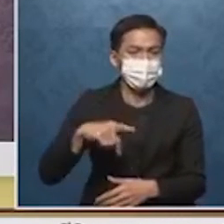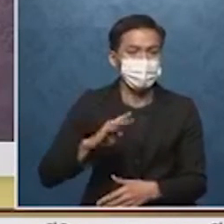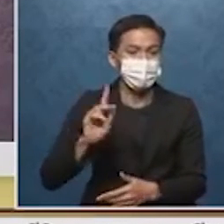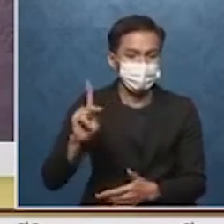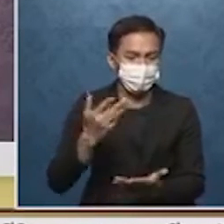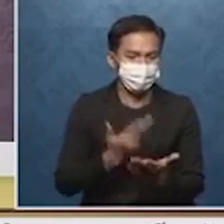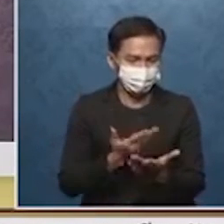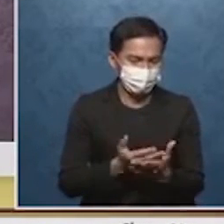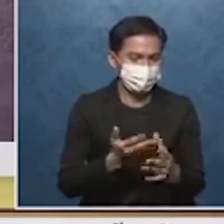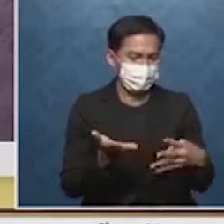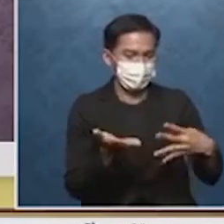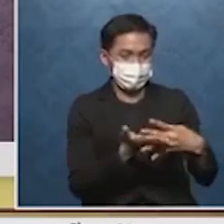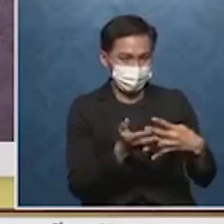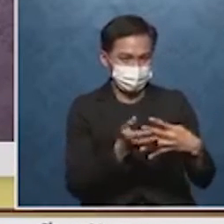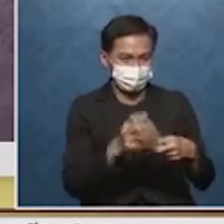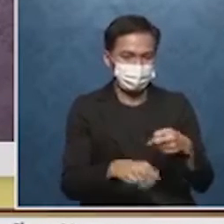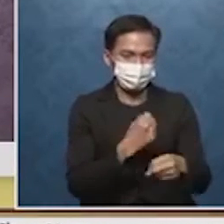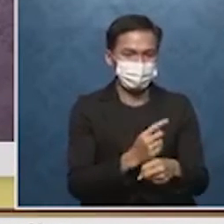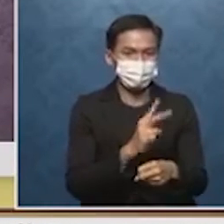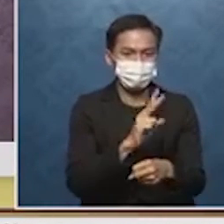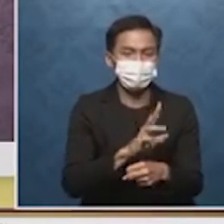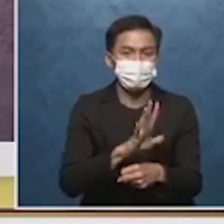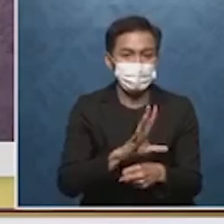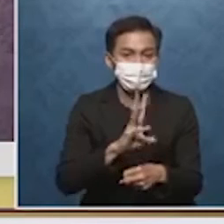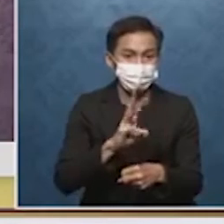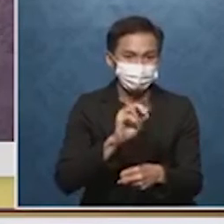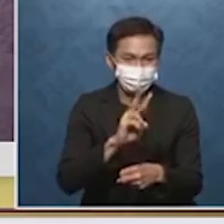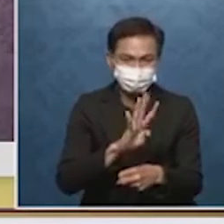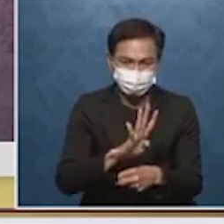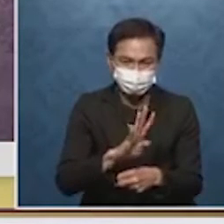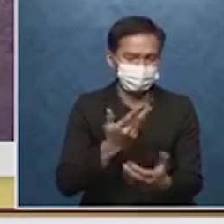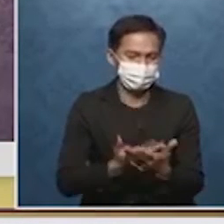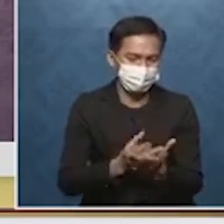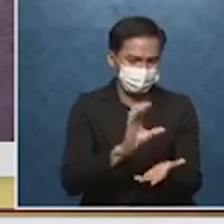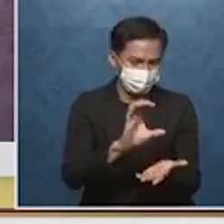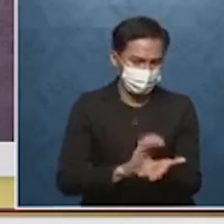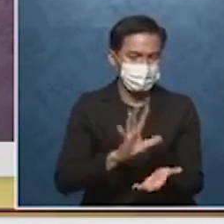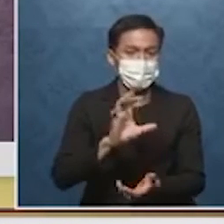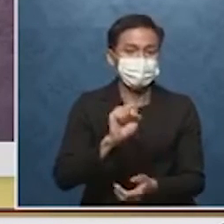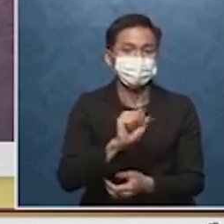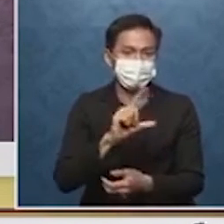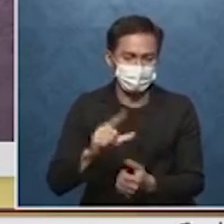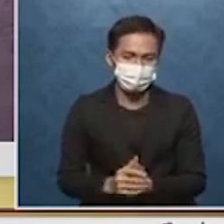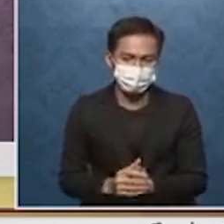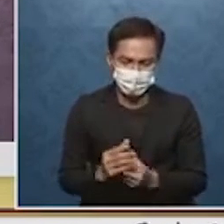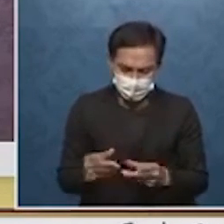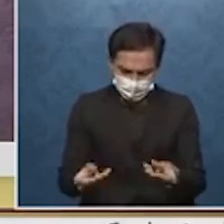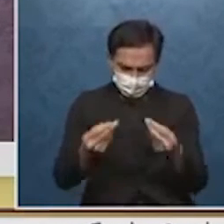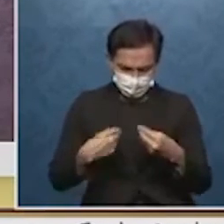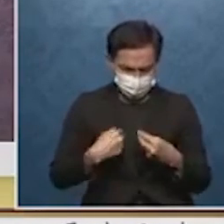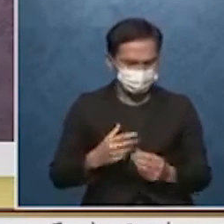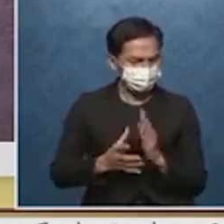างปี2564ในวงเงิน 500,000 ล้านเพื่อให้สภาเนี่ยสามารถตรวจสอบรายละเอียดได้